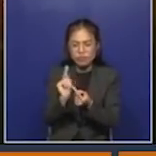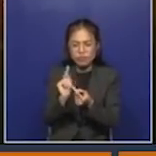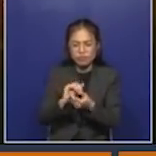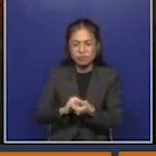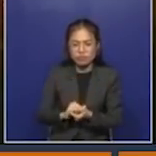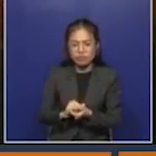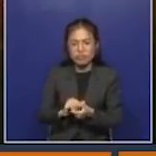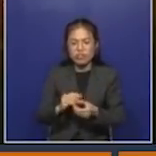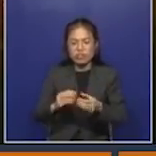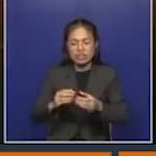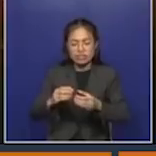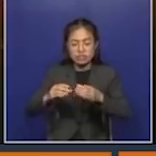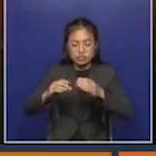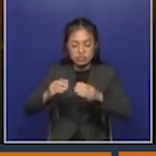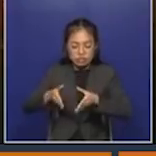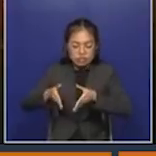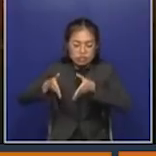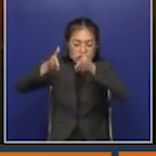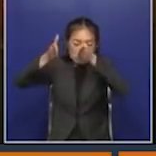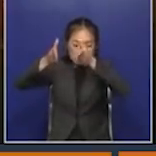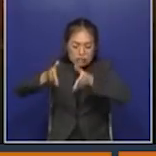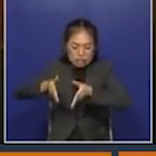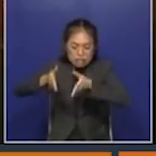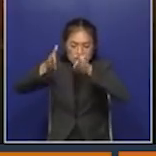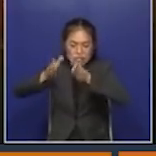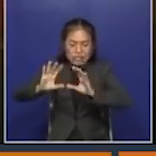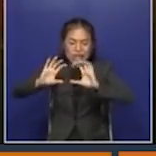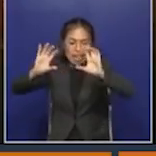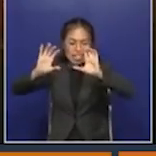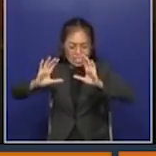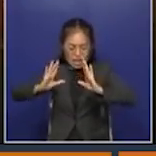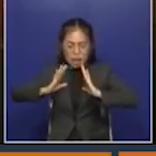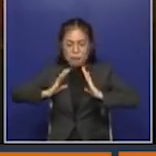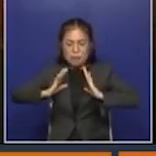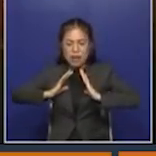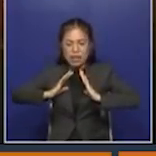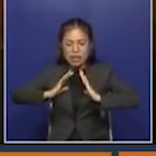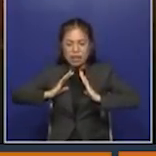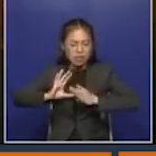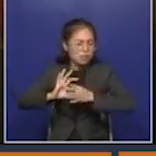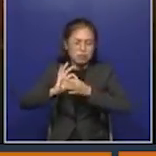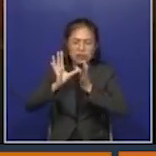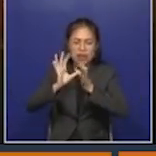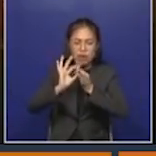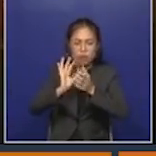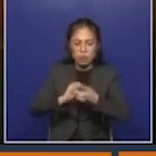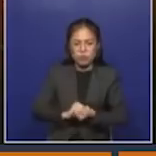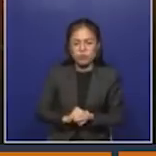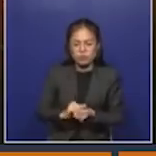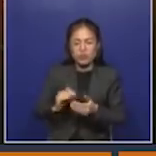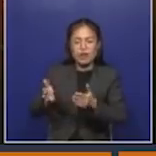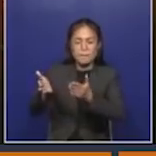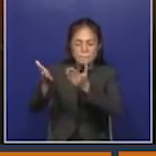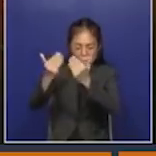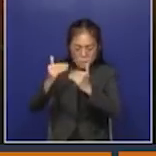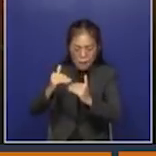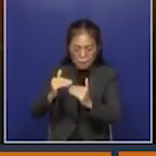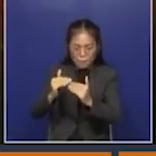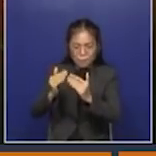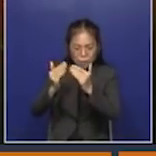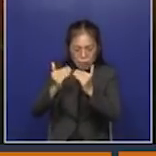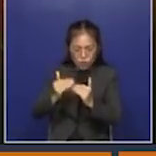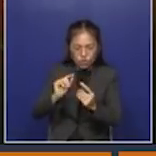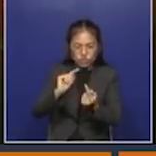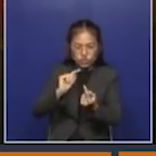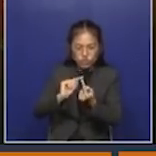อาคารชุดนะคะคือสลัดของข้าราชการพนักงานนะคะรหัสไปค่ะมีการปรับลดในส่วนของ